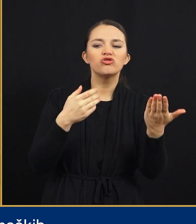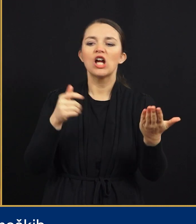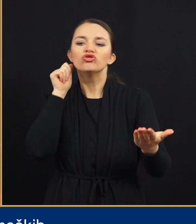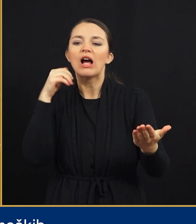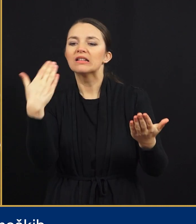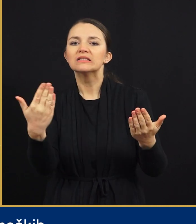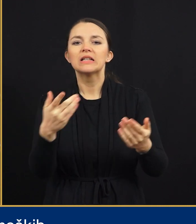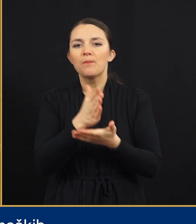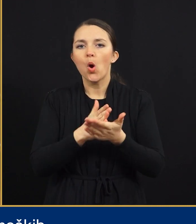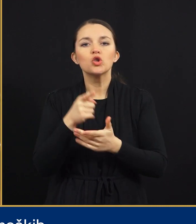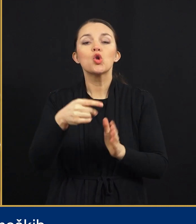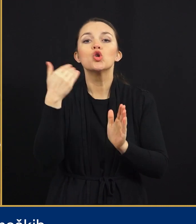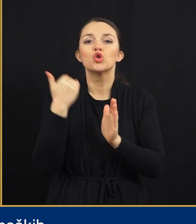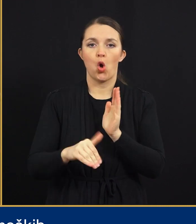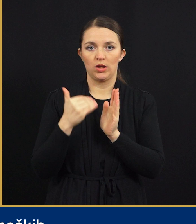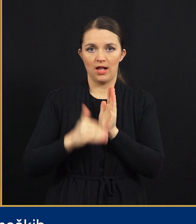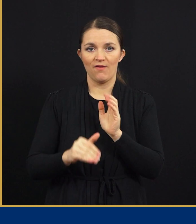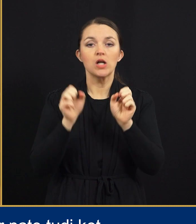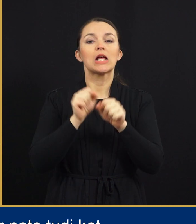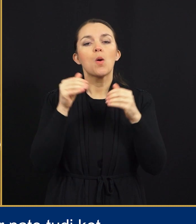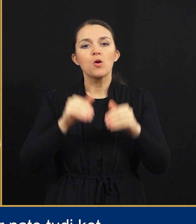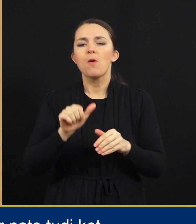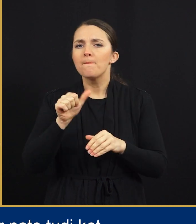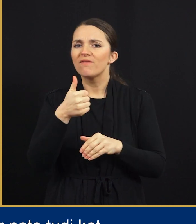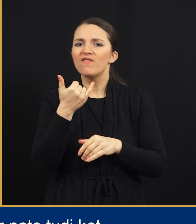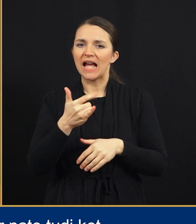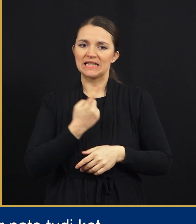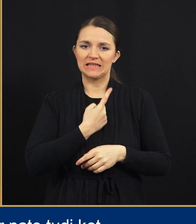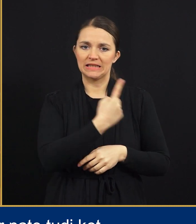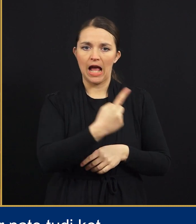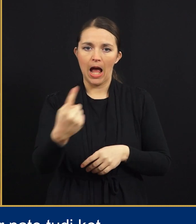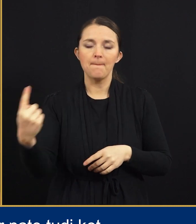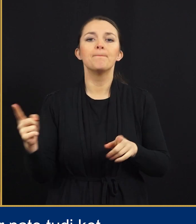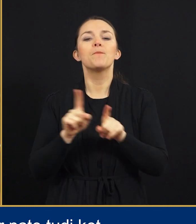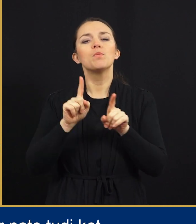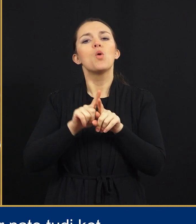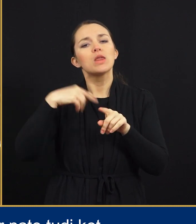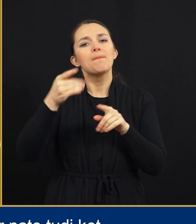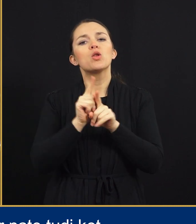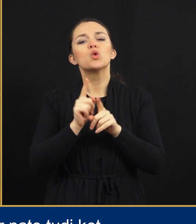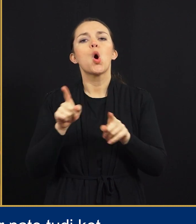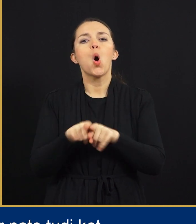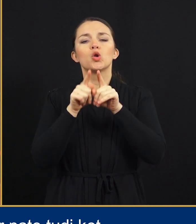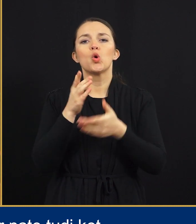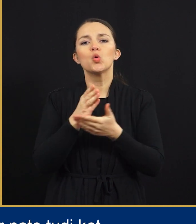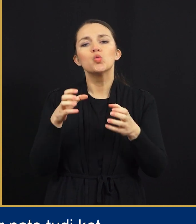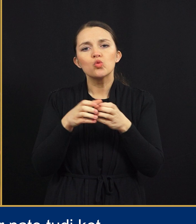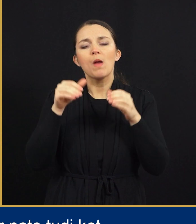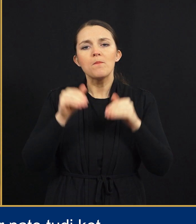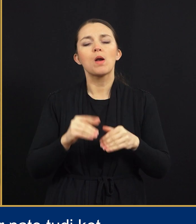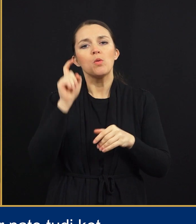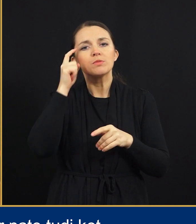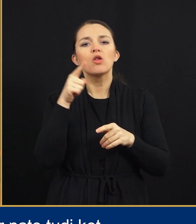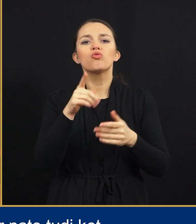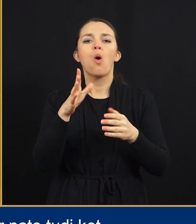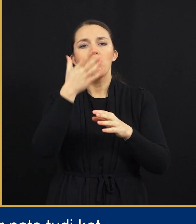ženskih poklicih so škodljivi, zato moramo najprej vsak sam ter na to tudi kot družba poskrbeti, da postanejo